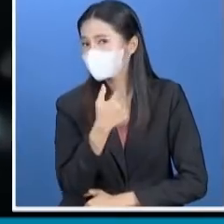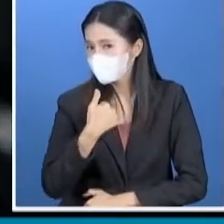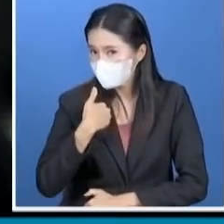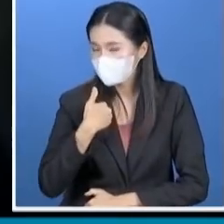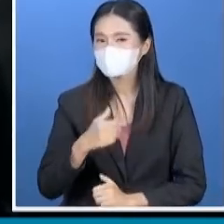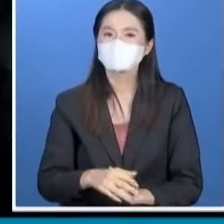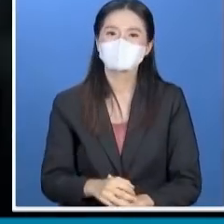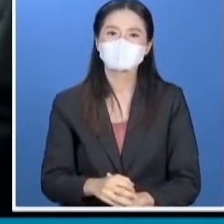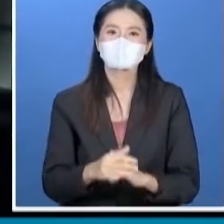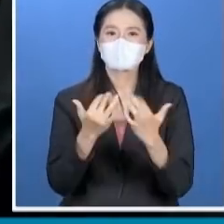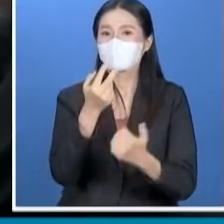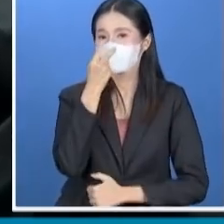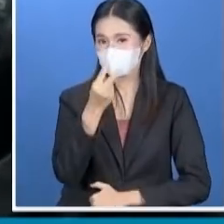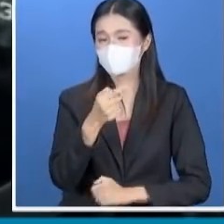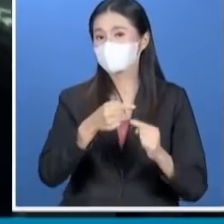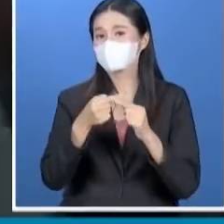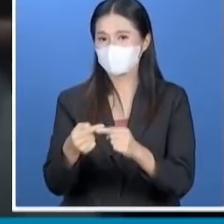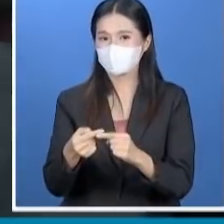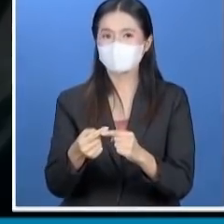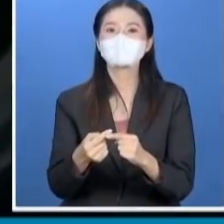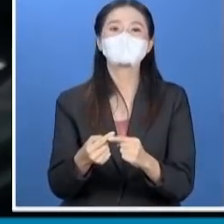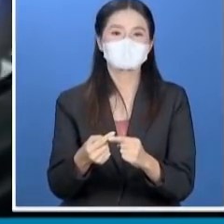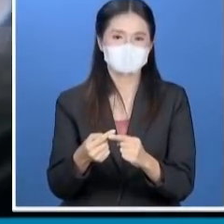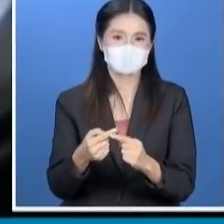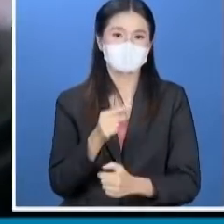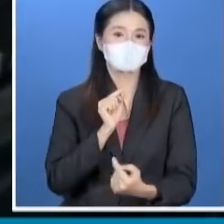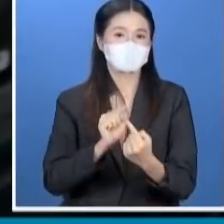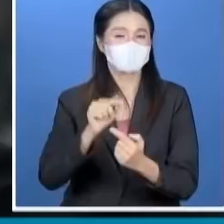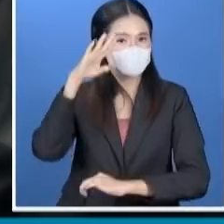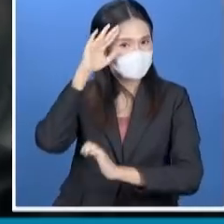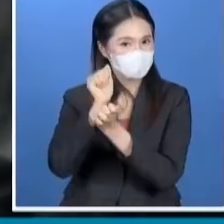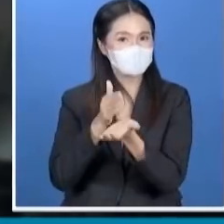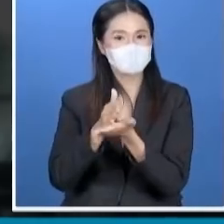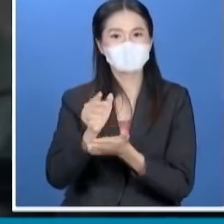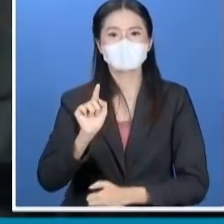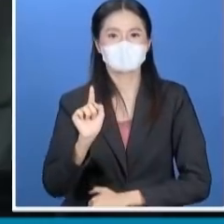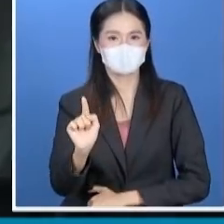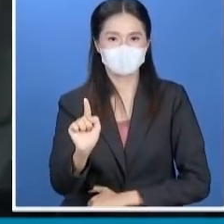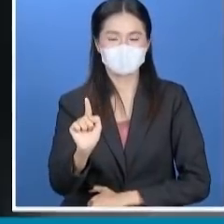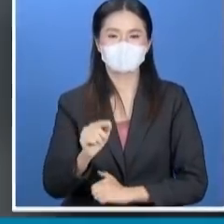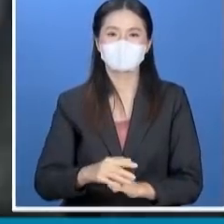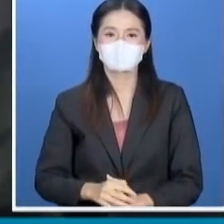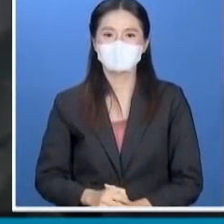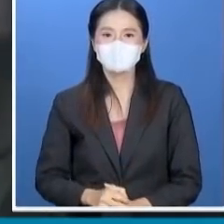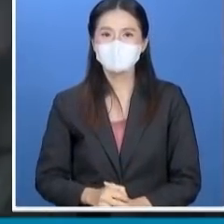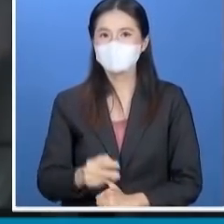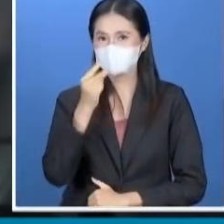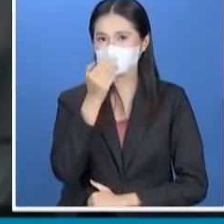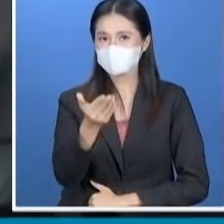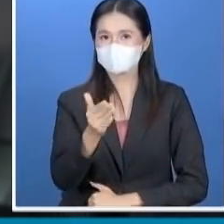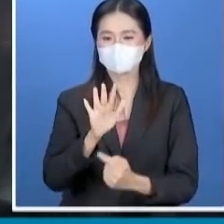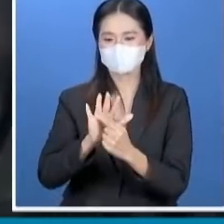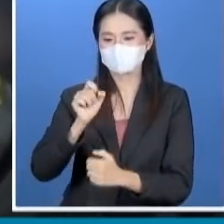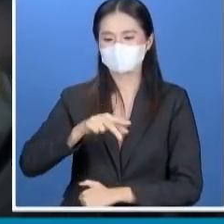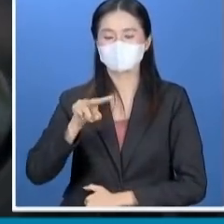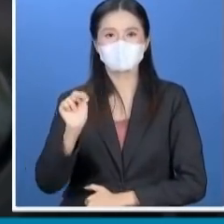ล้วเดี๋ยวต้องรอติดตามกันต่อนะคะคุณผู้ชมนี่คือภาพล่าสุดจากกองบัญชาการตำรวจภูธรภาค1ค่ะ และที่เห็นในภาพคือคุณ